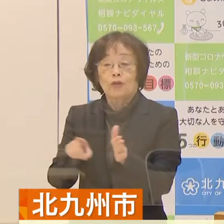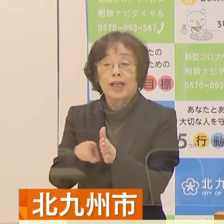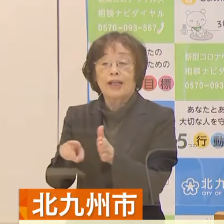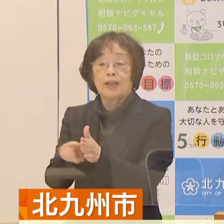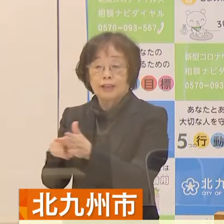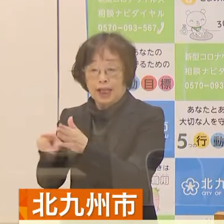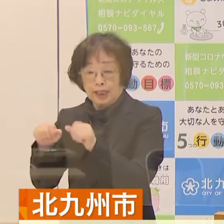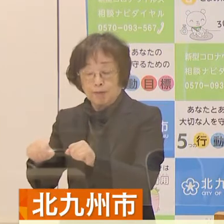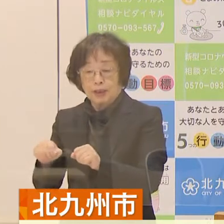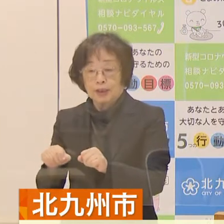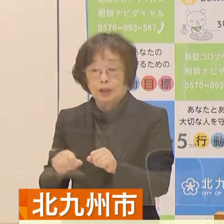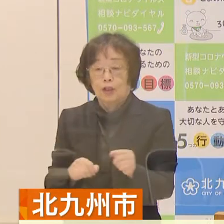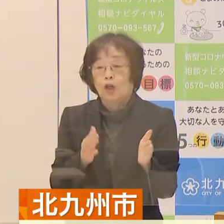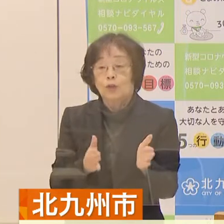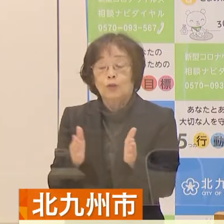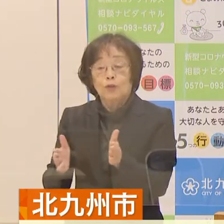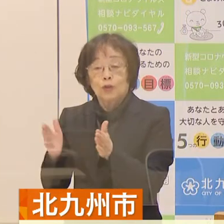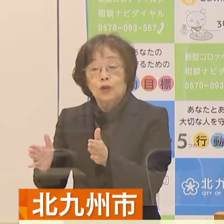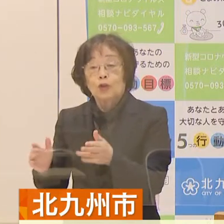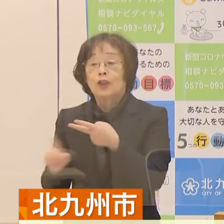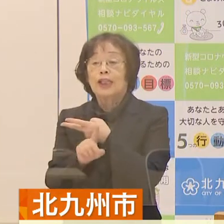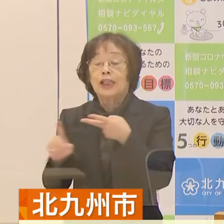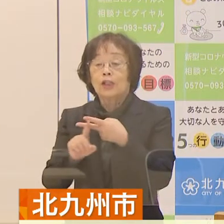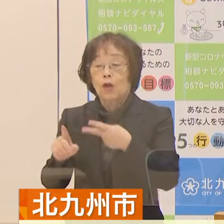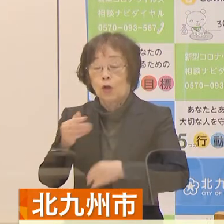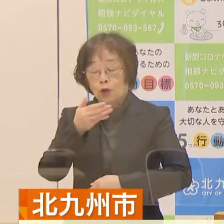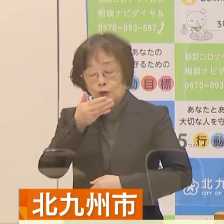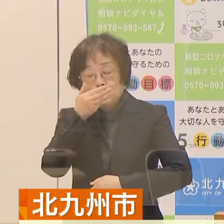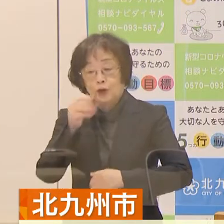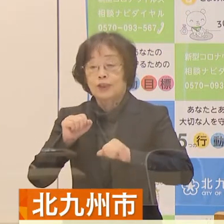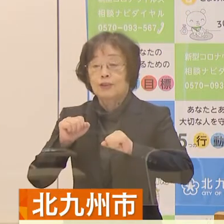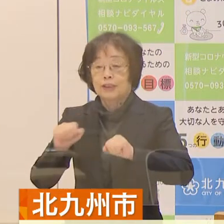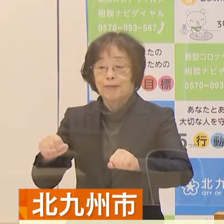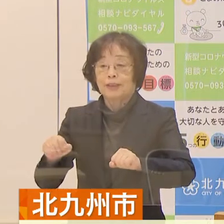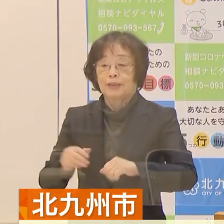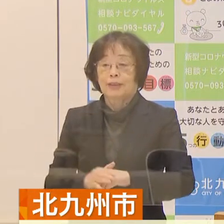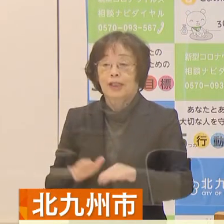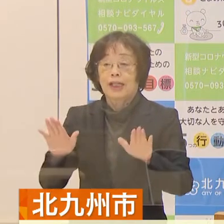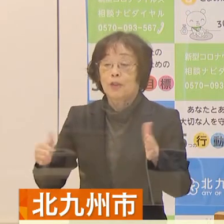押印の必要がない手続きについてオンライン化を実現したいとしています。